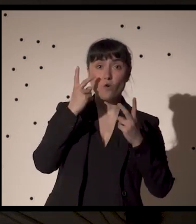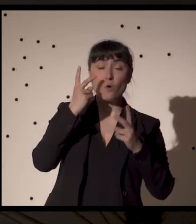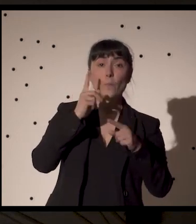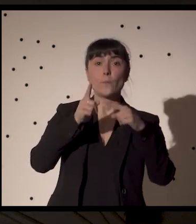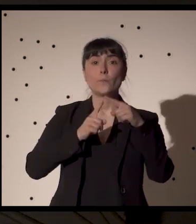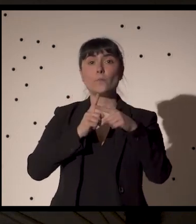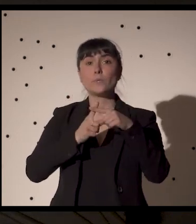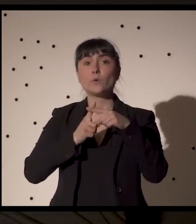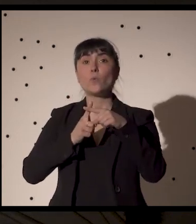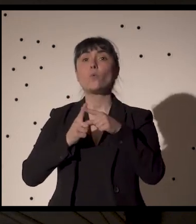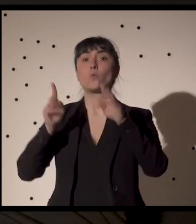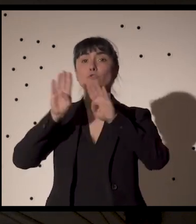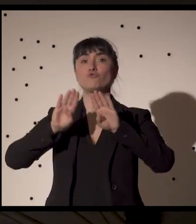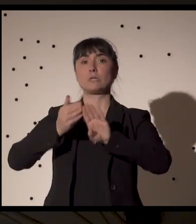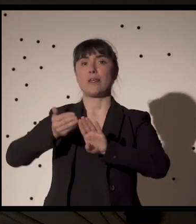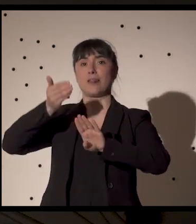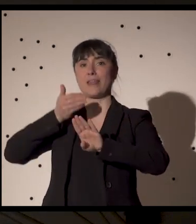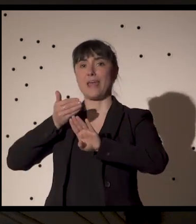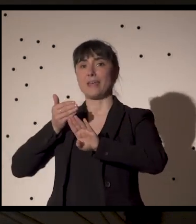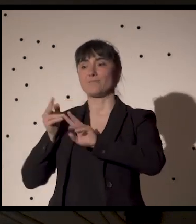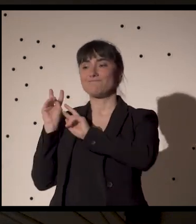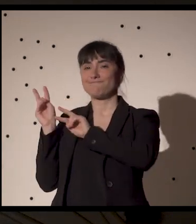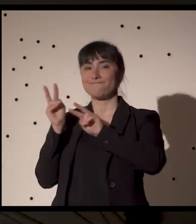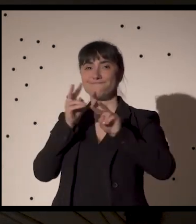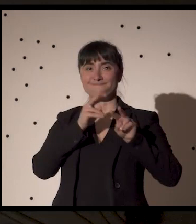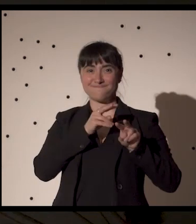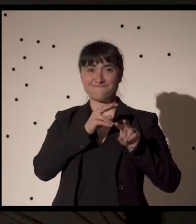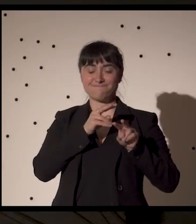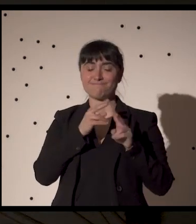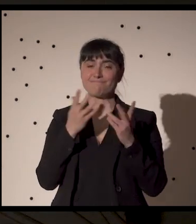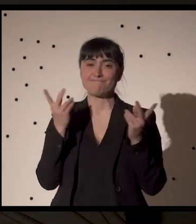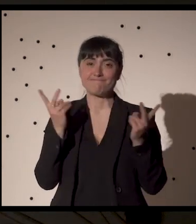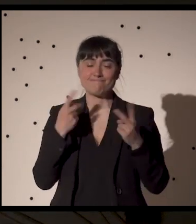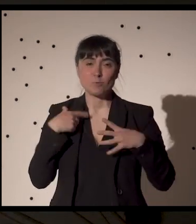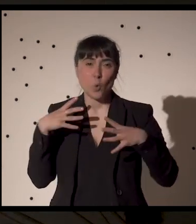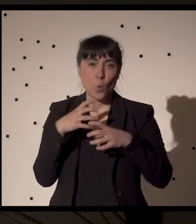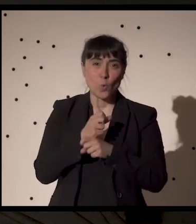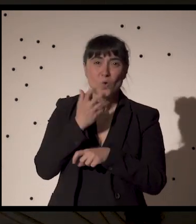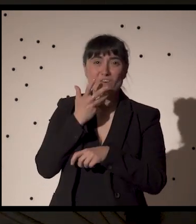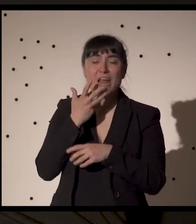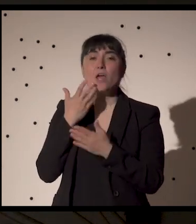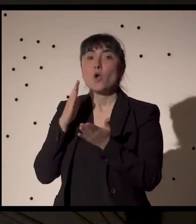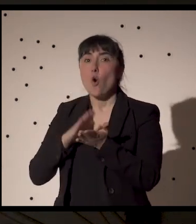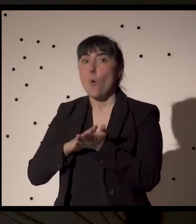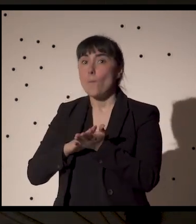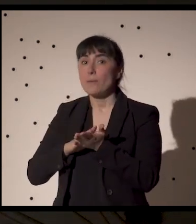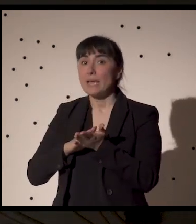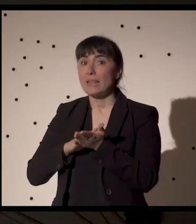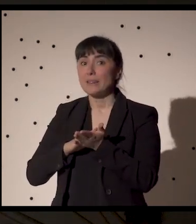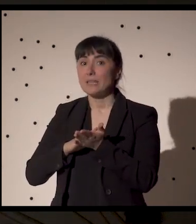quindi concludo facendovi i più grandi complimenti per le tutte le iniziative rivolte soprattutto anche ai nostri giovani